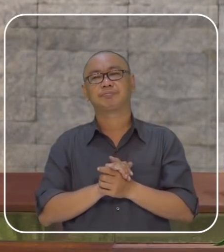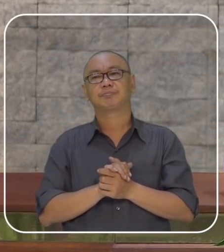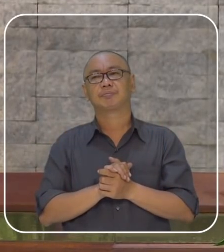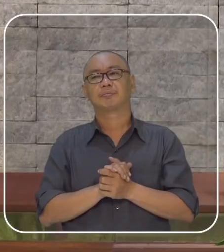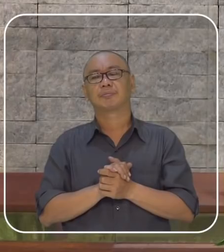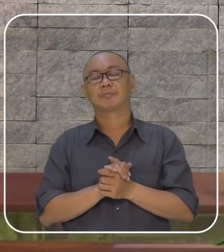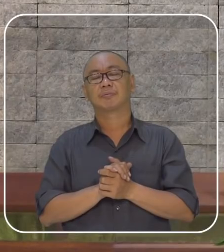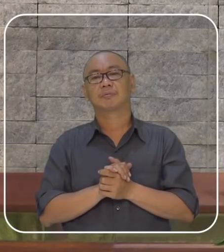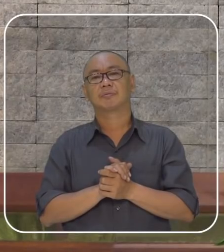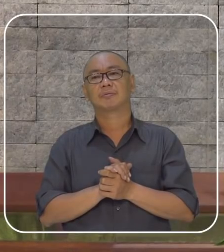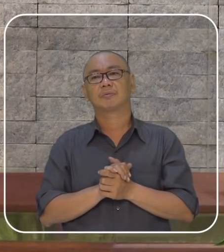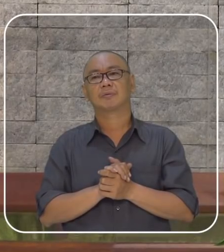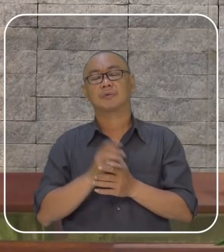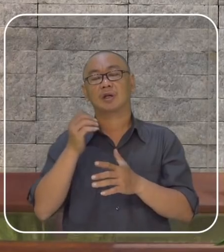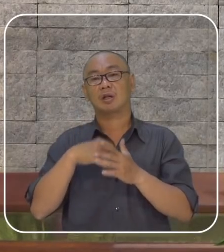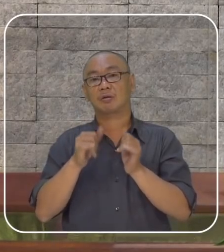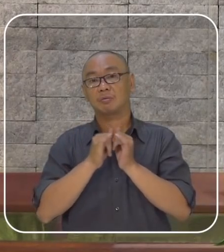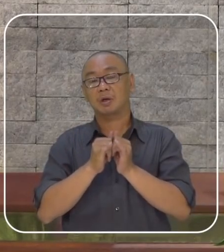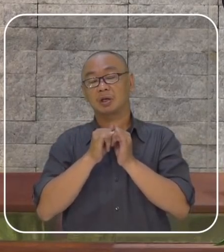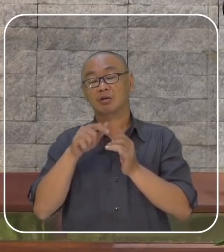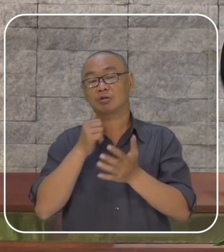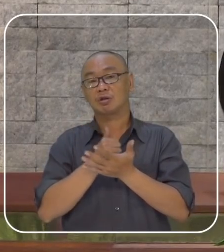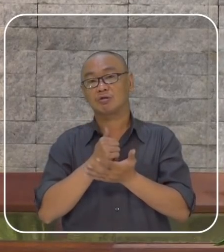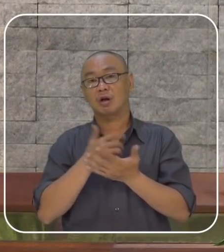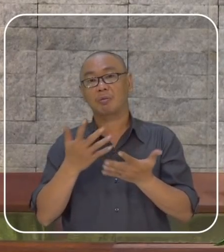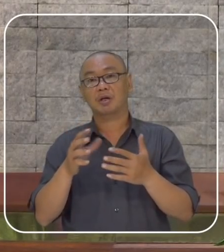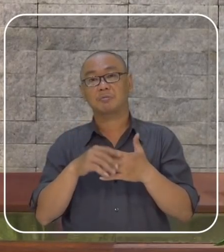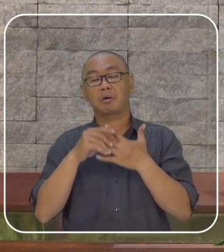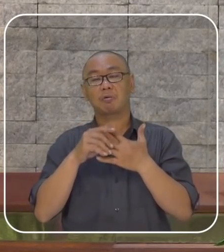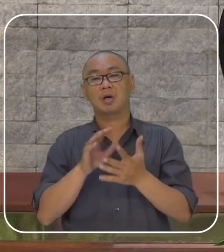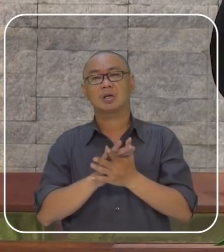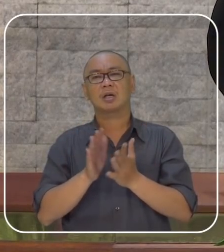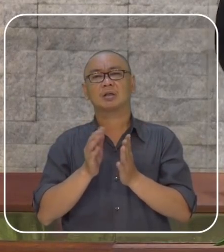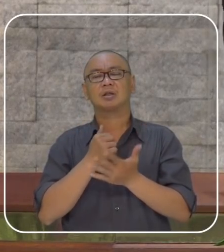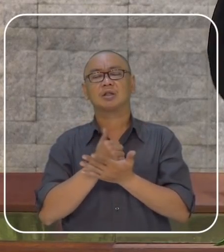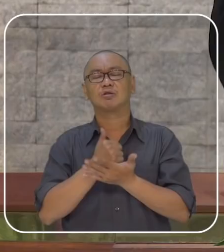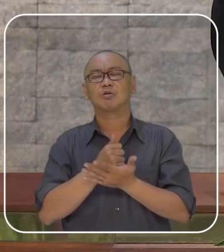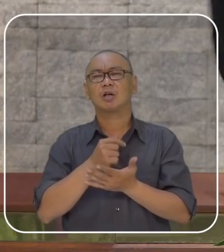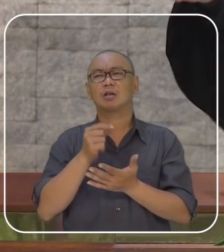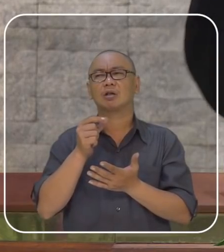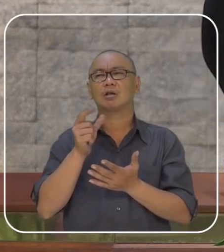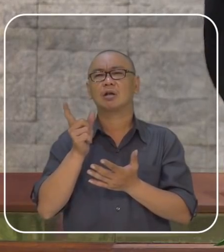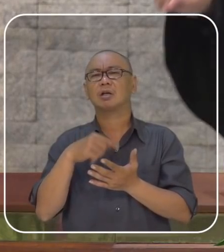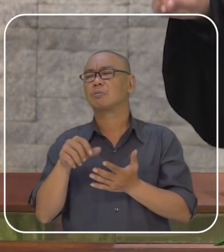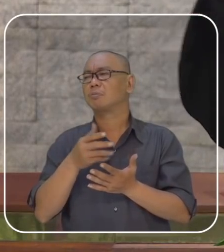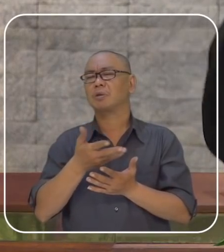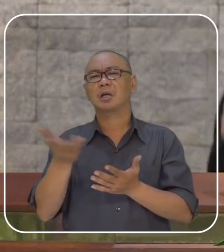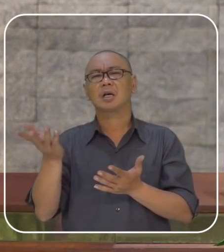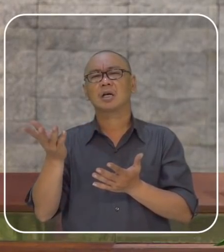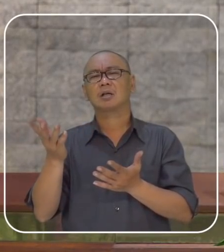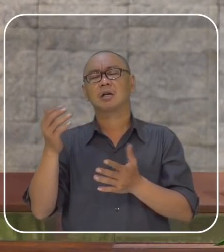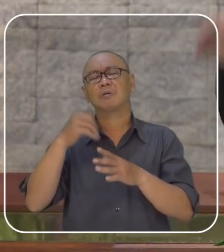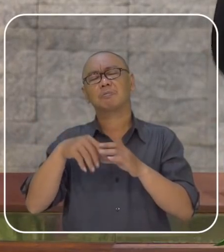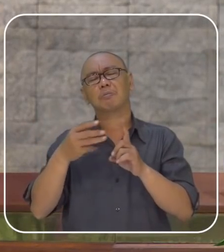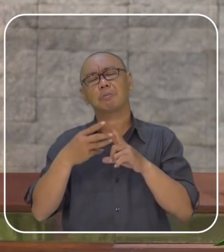Saudara, jadi ibadah itu ditentukan dari apa yang dibawa dan ditentukan oleh mereka yang ada di sekitar halaman